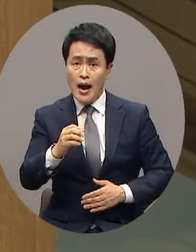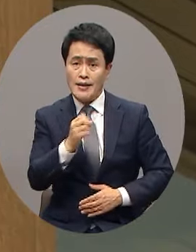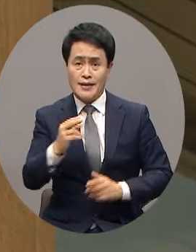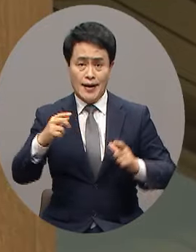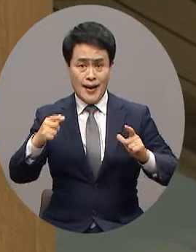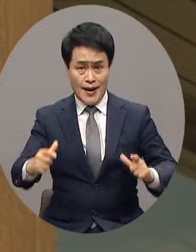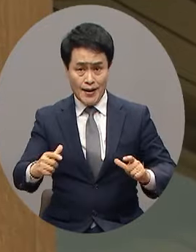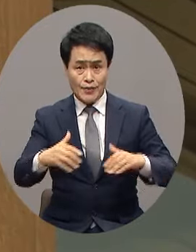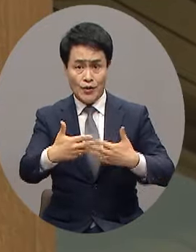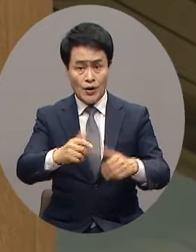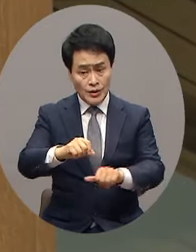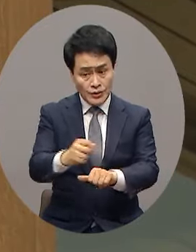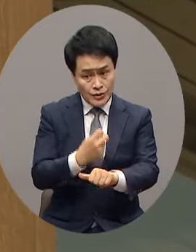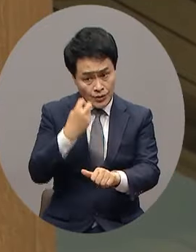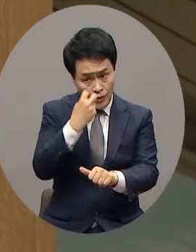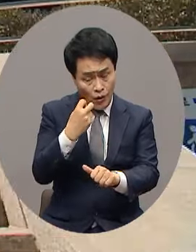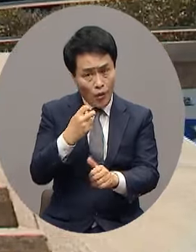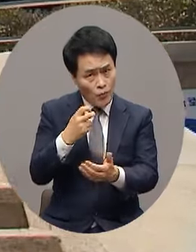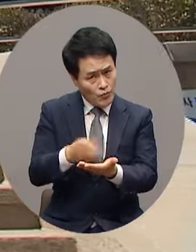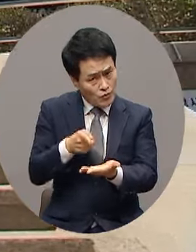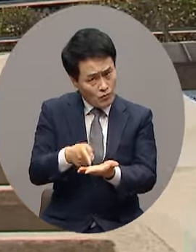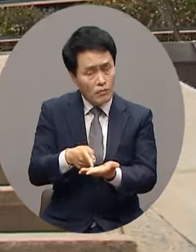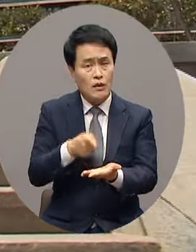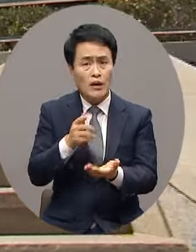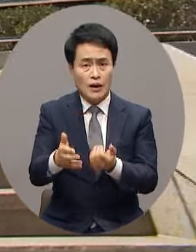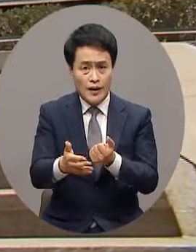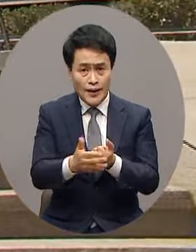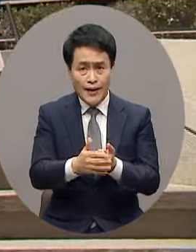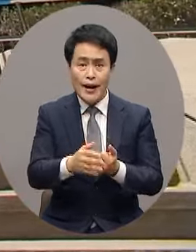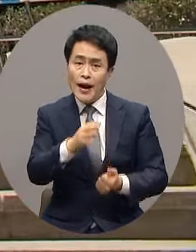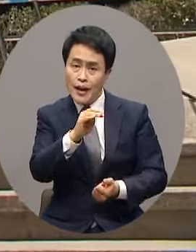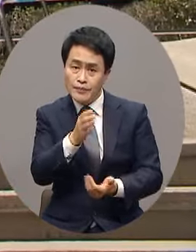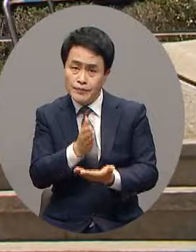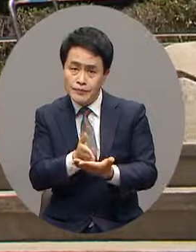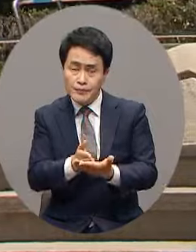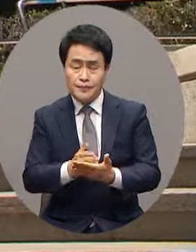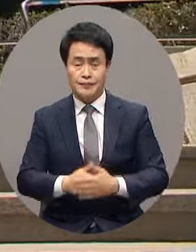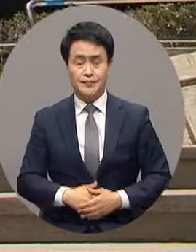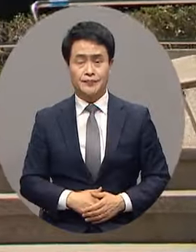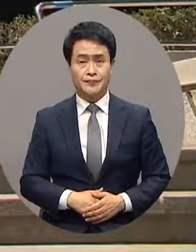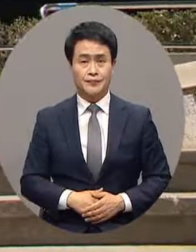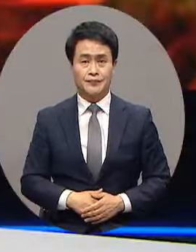야권에서 벼르고 있는 특검도 변수입니다. MBC 뉴스 이준입니다.